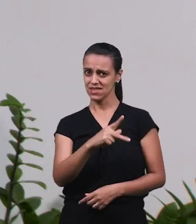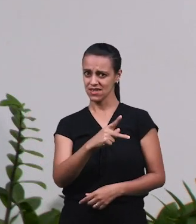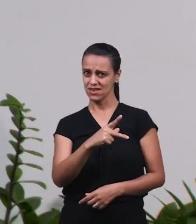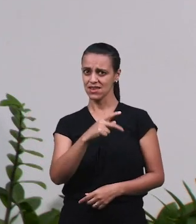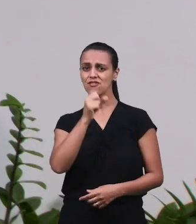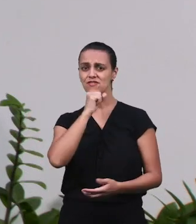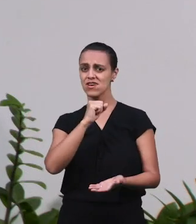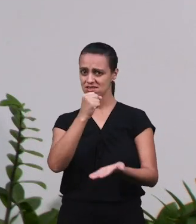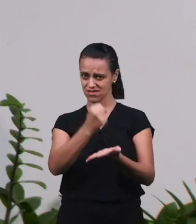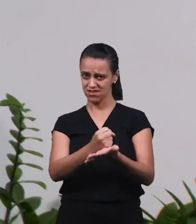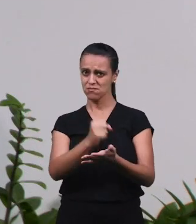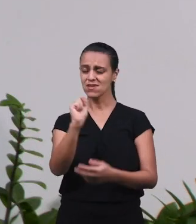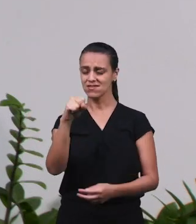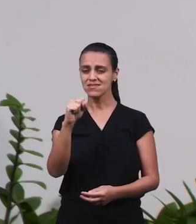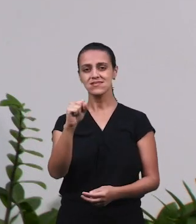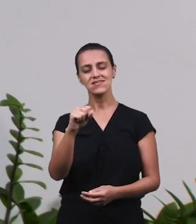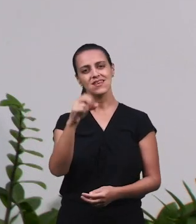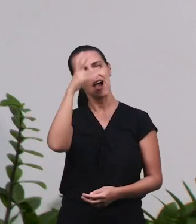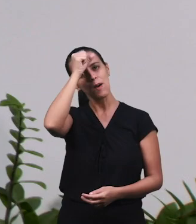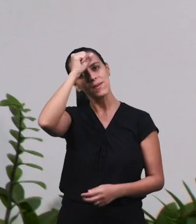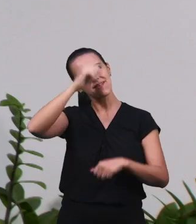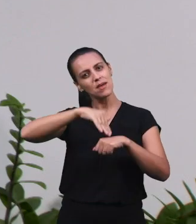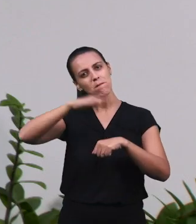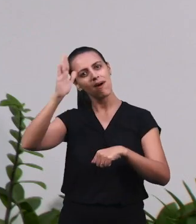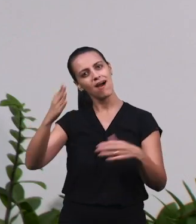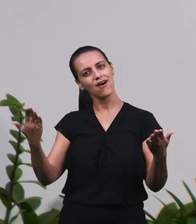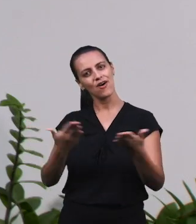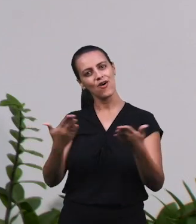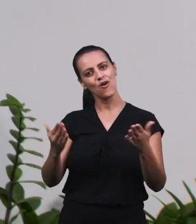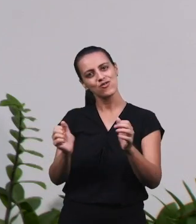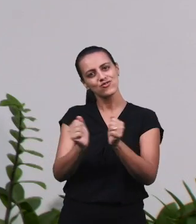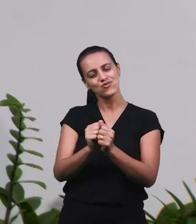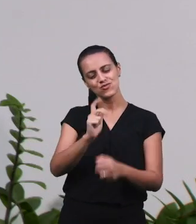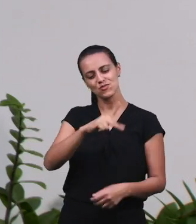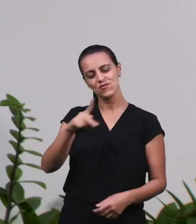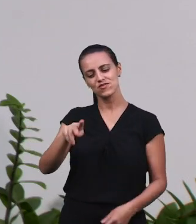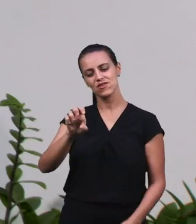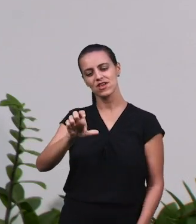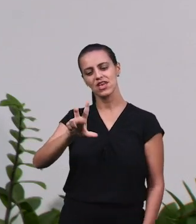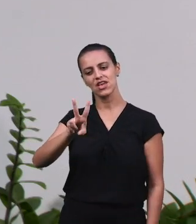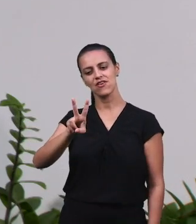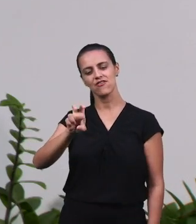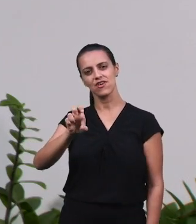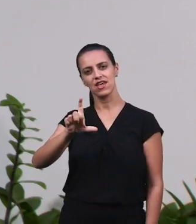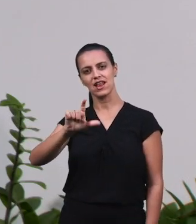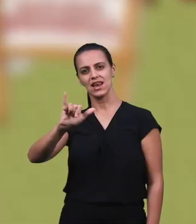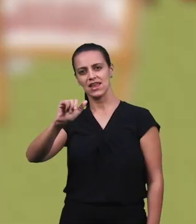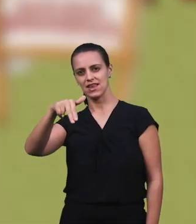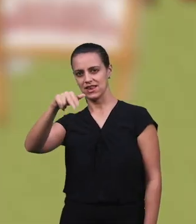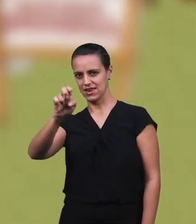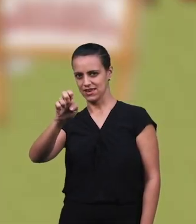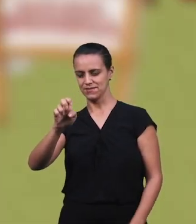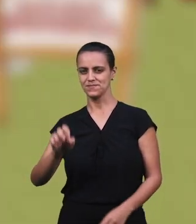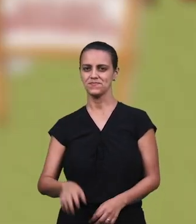la période de l'Ancien Testament. Nous allons apprendre davantage sur cela avec la professeure Evelina Taïdes.